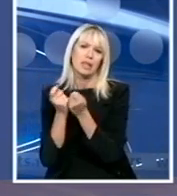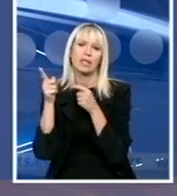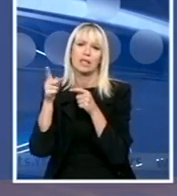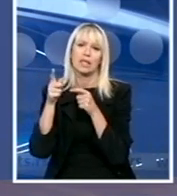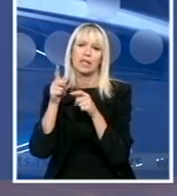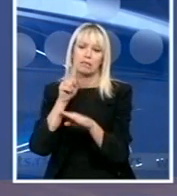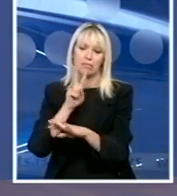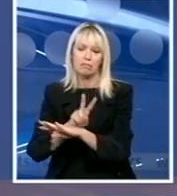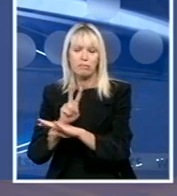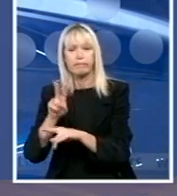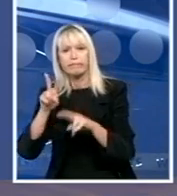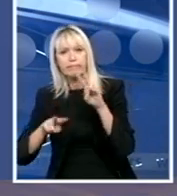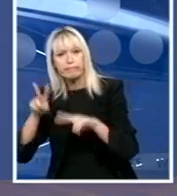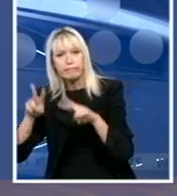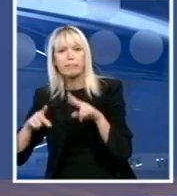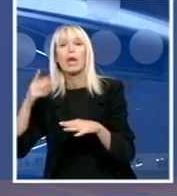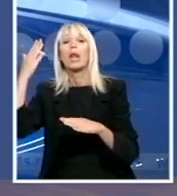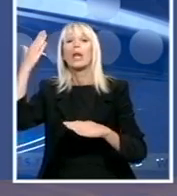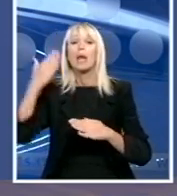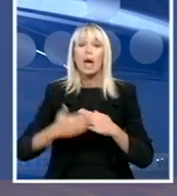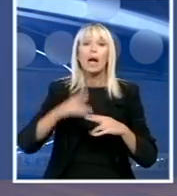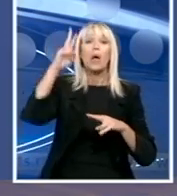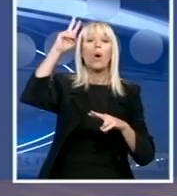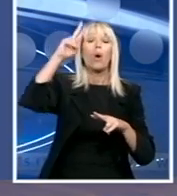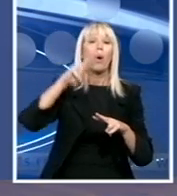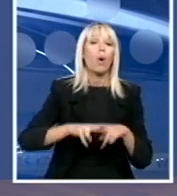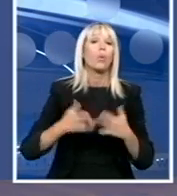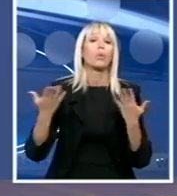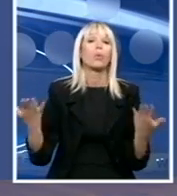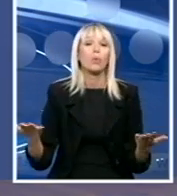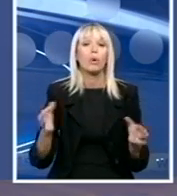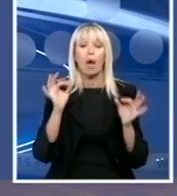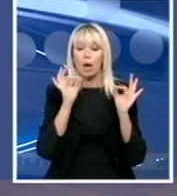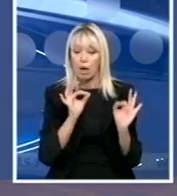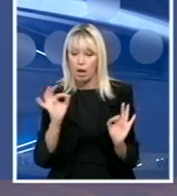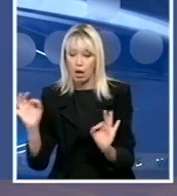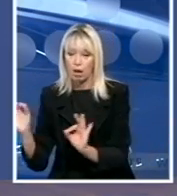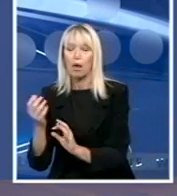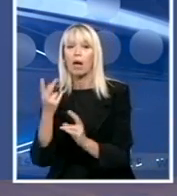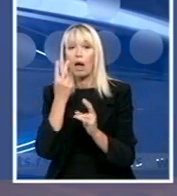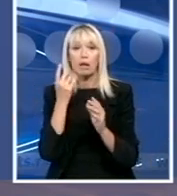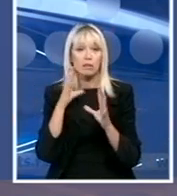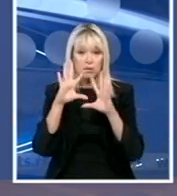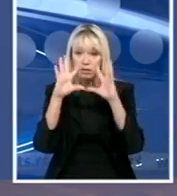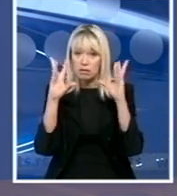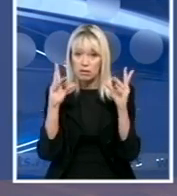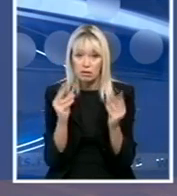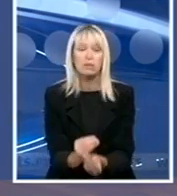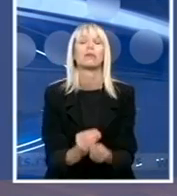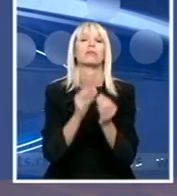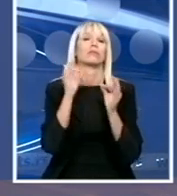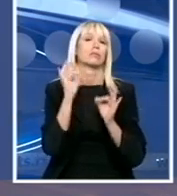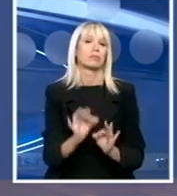sagledava i odluka će biti doneta na osnovu toga što ćemo imati pravu i potpunu informaciju. Vakcina je vrlo